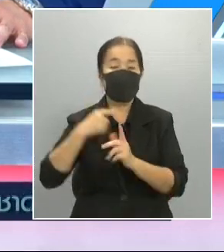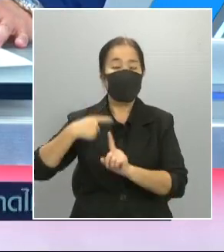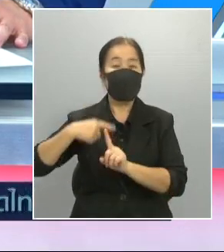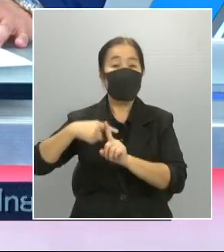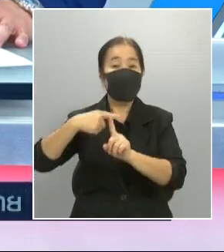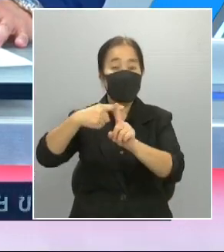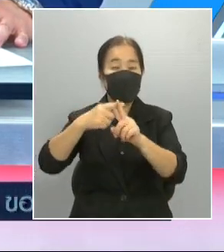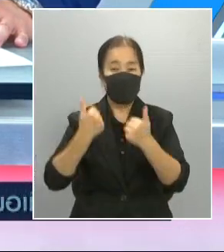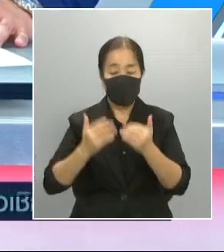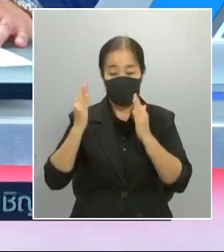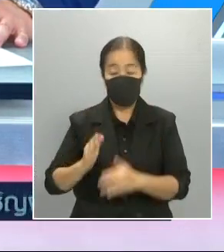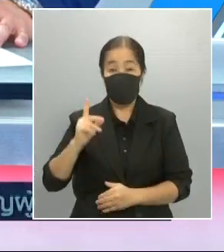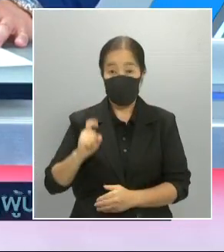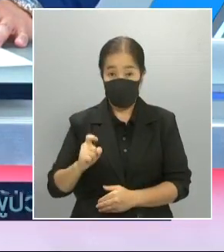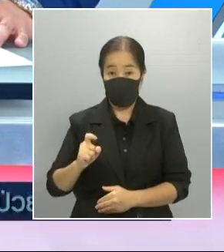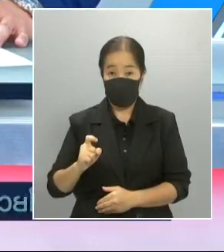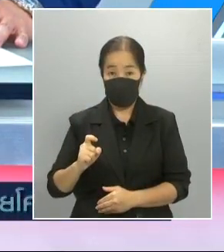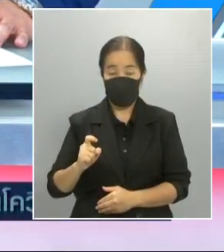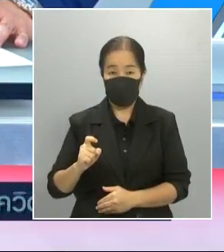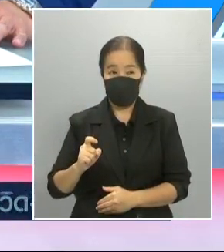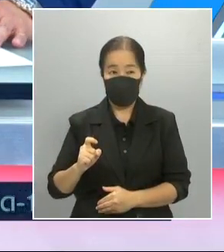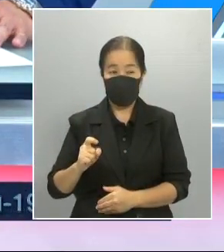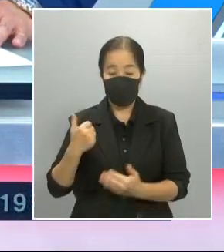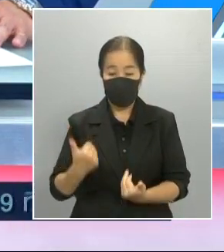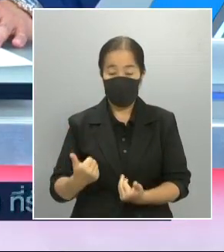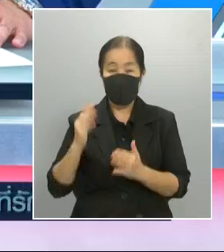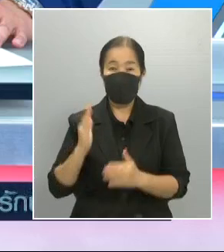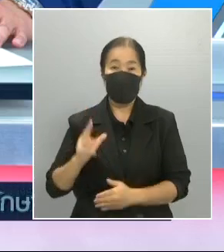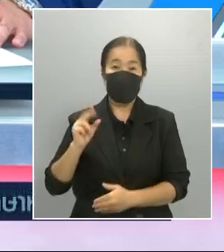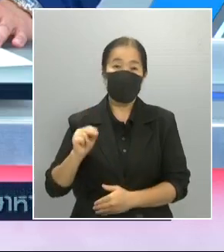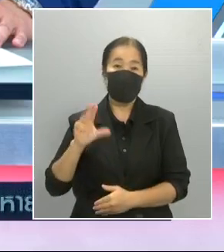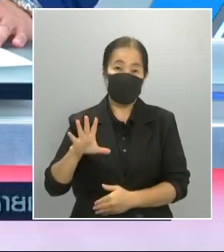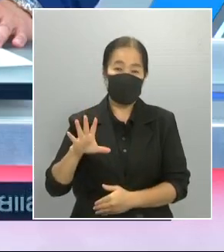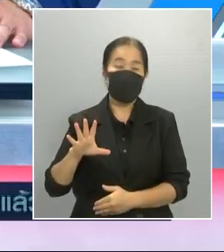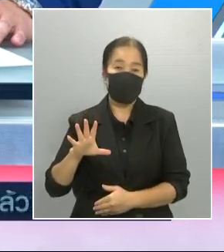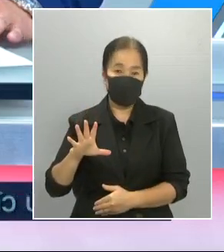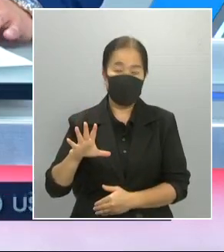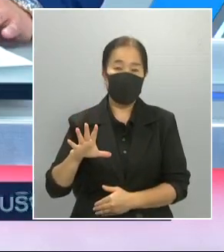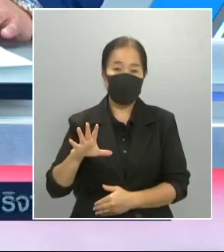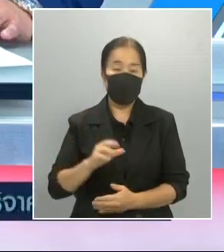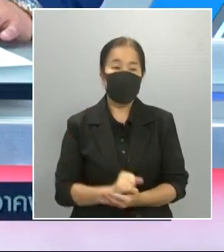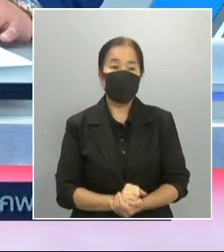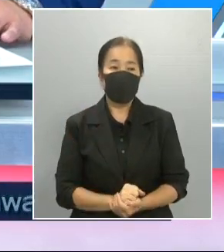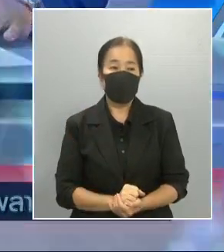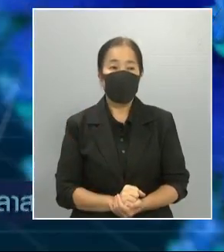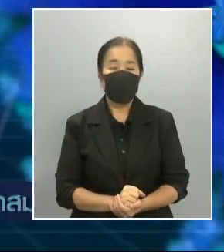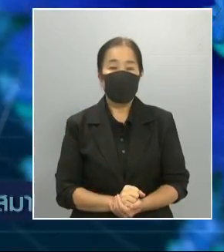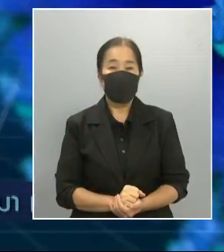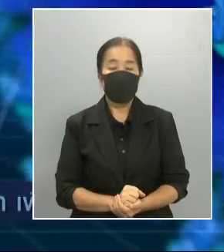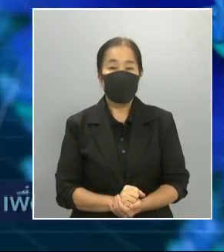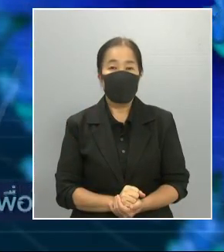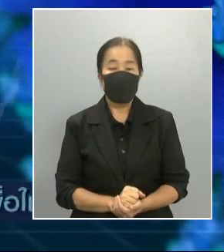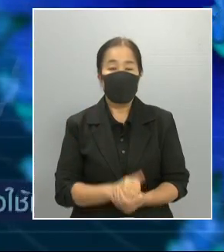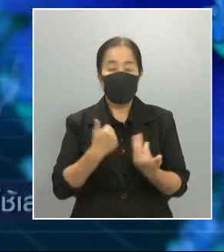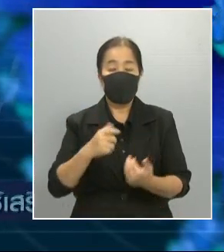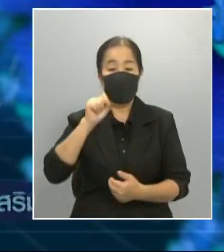ชีวิตนะฮะเมื่อวันที่ผ่านมาอยู่ที่ 35คนค่ะส่งที่สุด 100สูงที่สุดนะครับผมชมครับก็ทั้ง